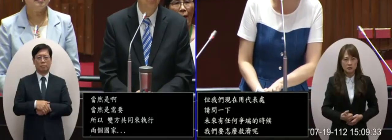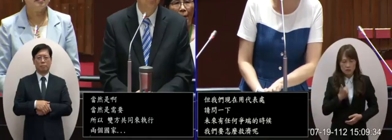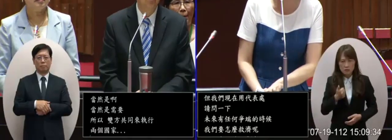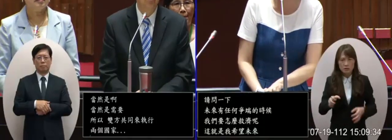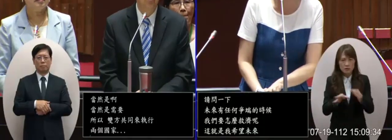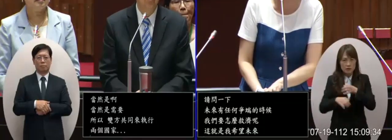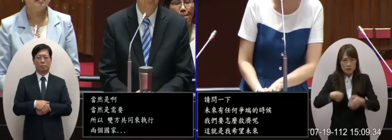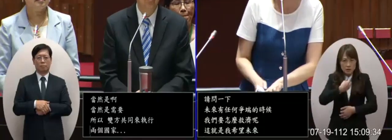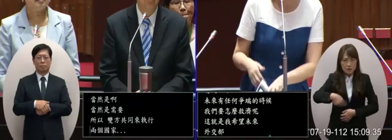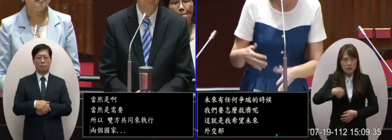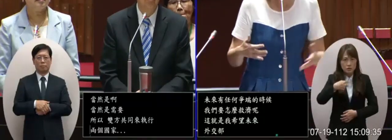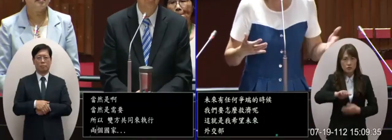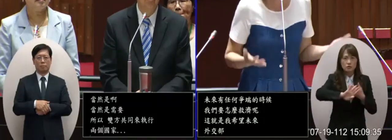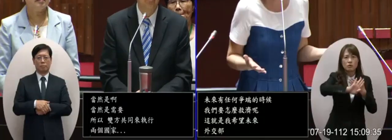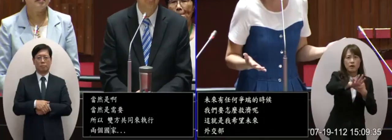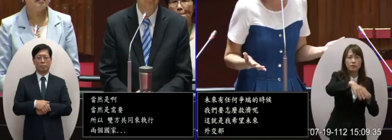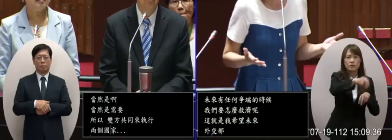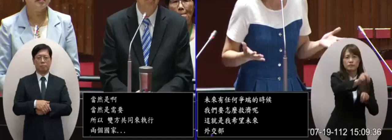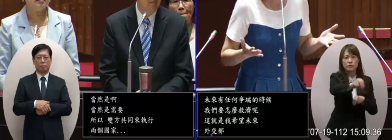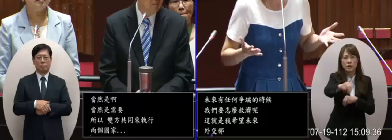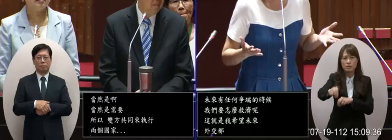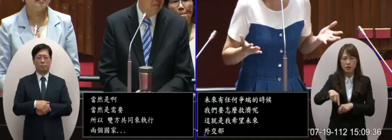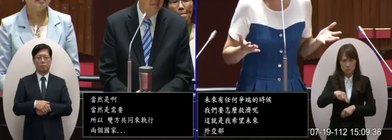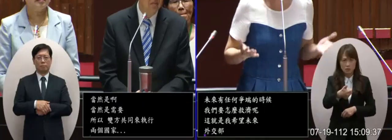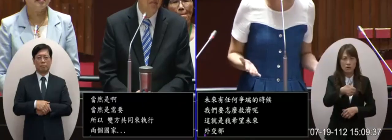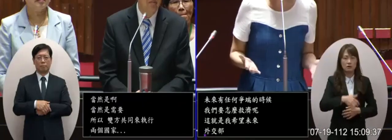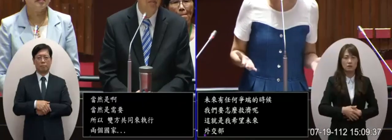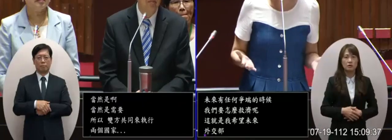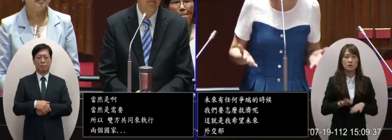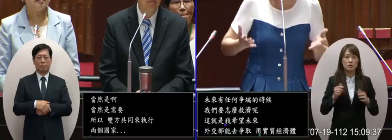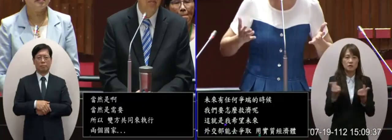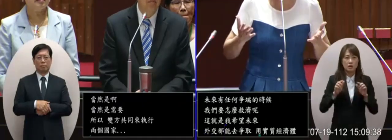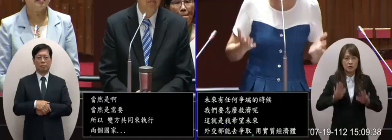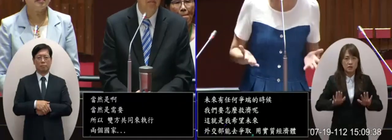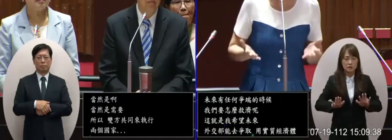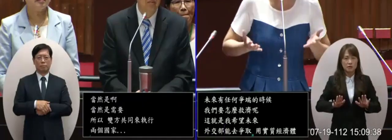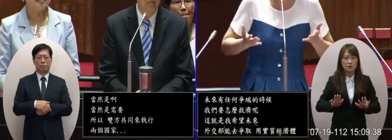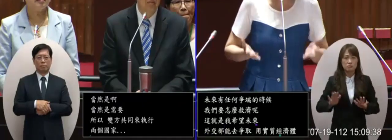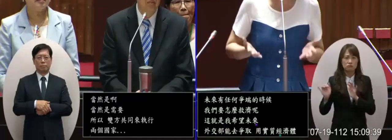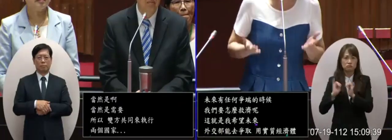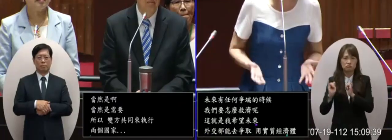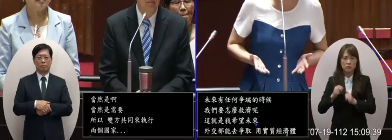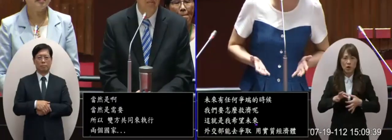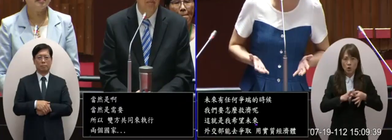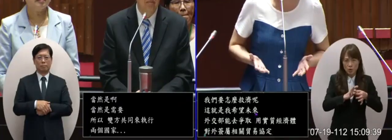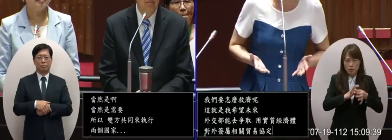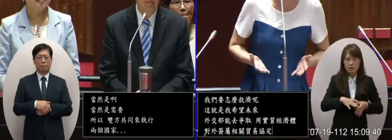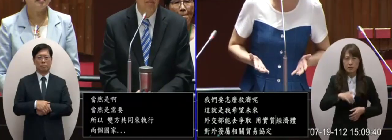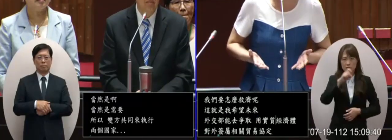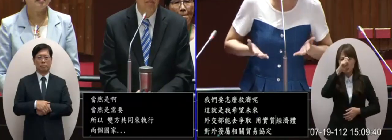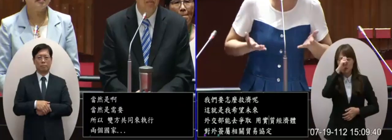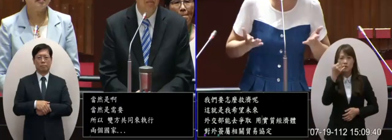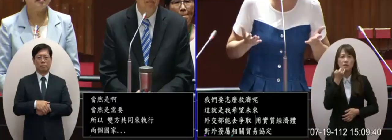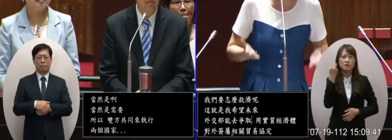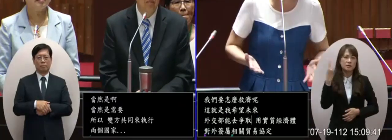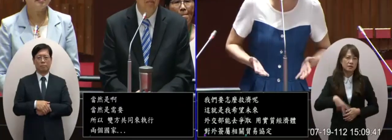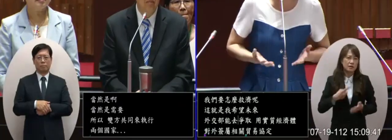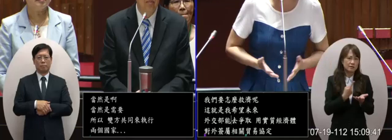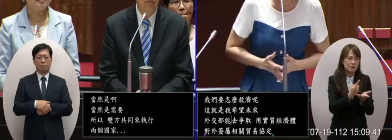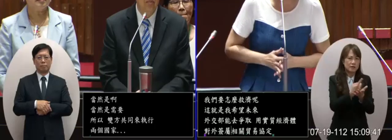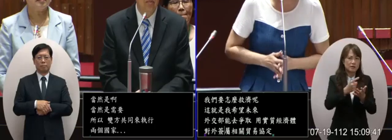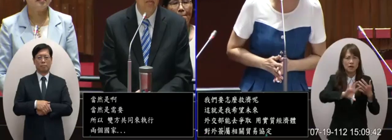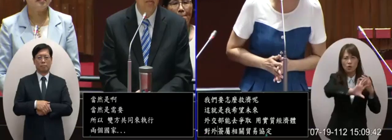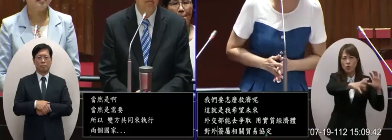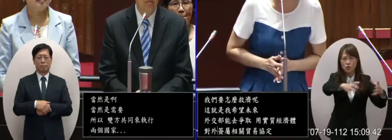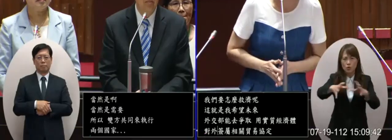署相关的贸易协定。像今天大家都非常关心，希望我们能够去参加更多的这种经贸